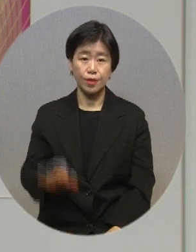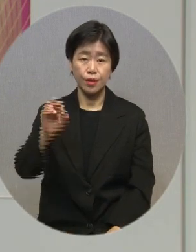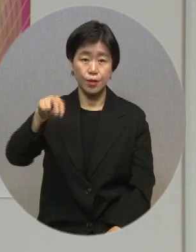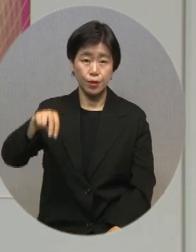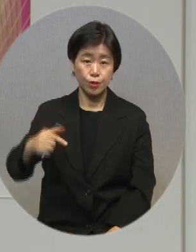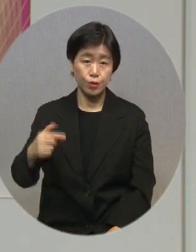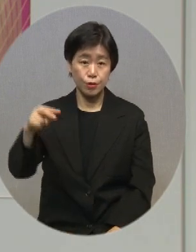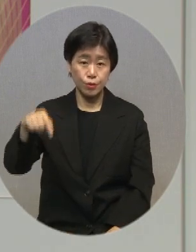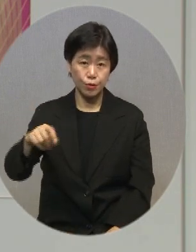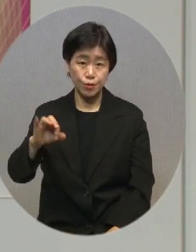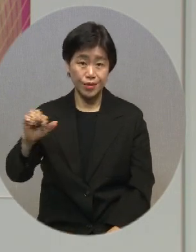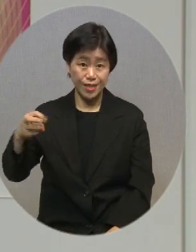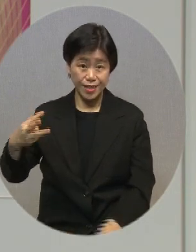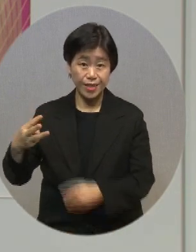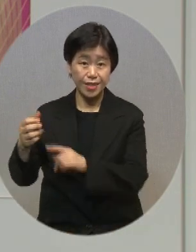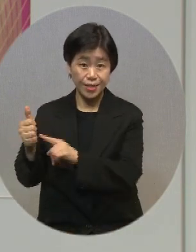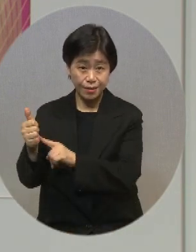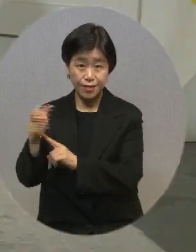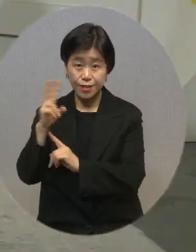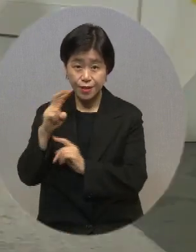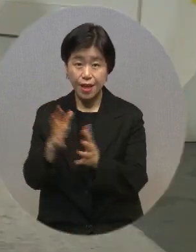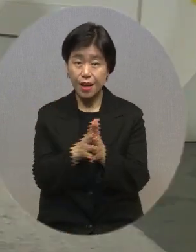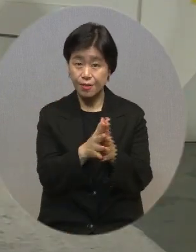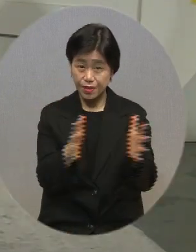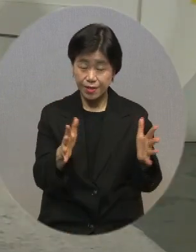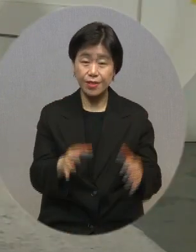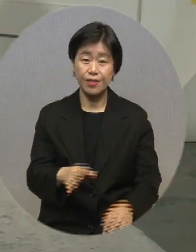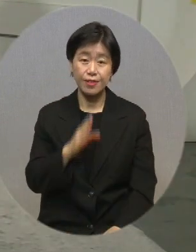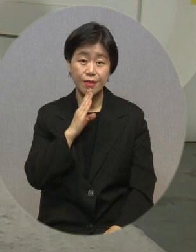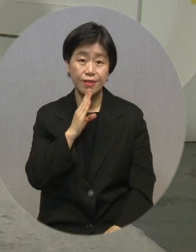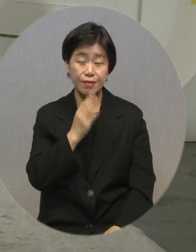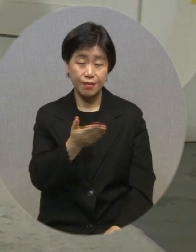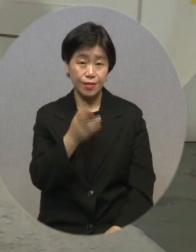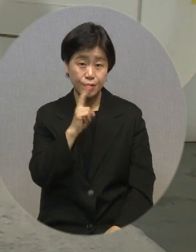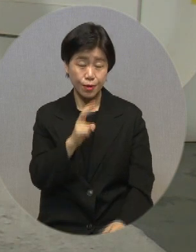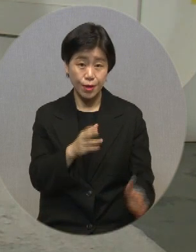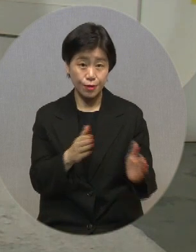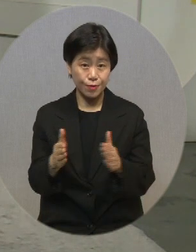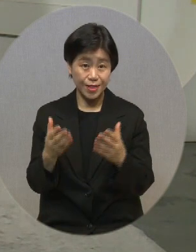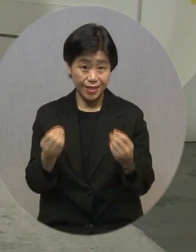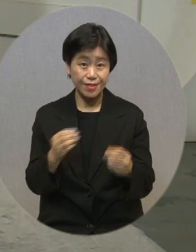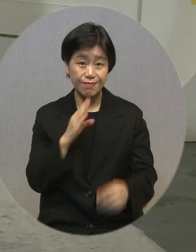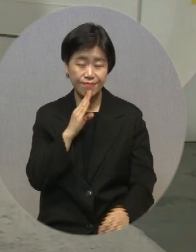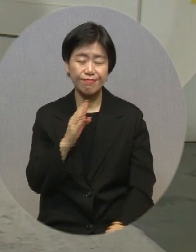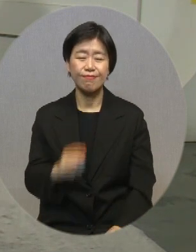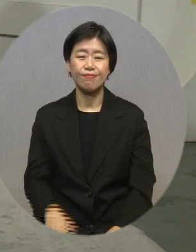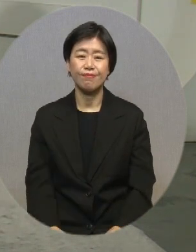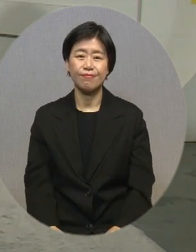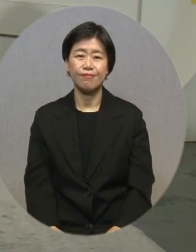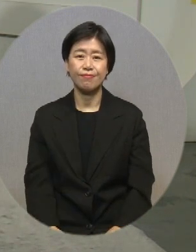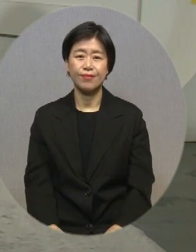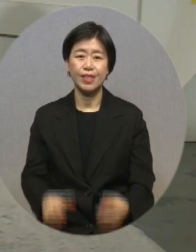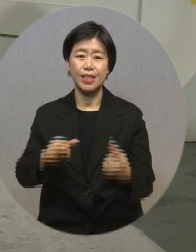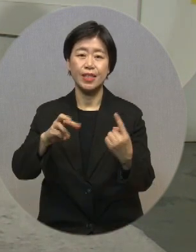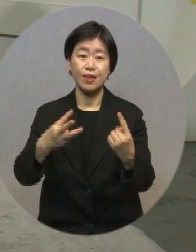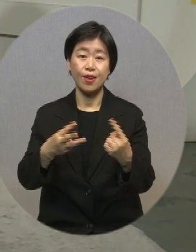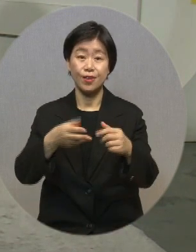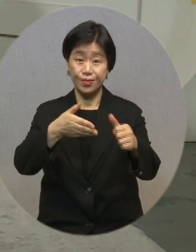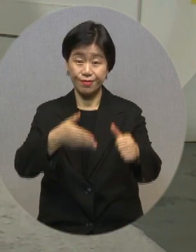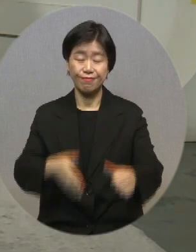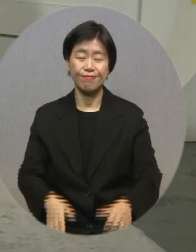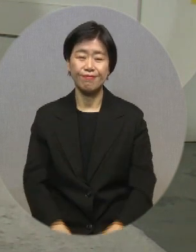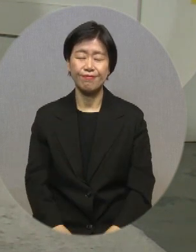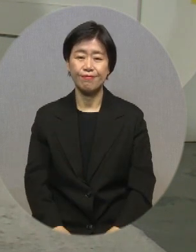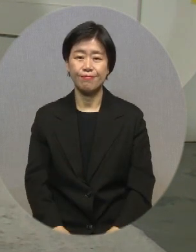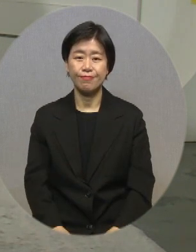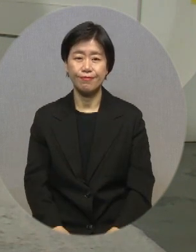노래는... 아파트? 네. 아, 예, 아파트. 예. 네. 어떻게 준비되셨죠? 예. 네, 좋습니다. 1절 맡겠습니다. 한번 분양 받아보겠습니다.